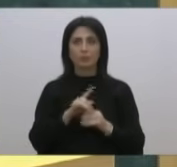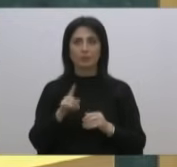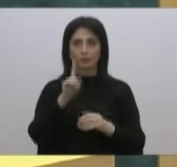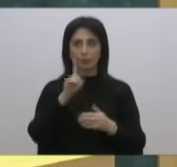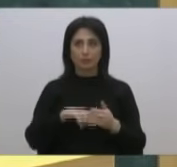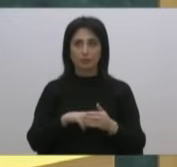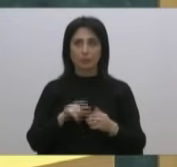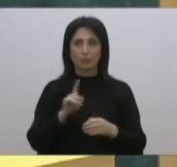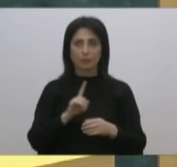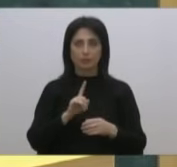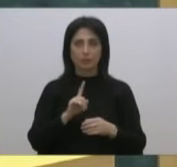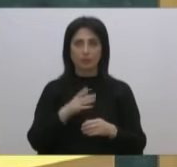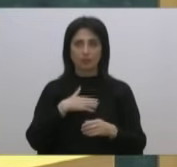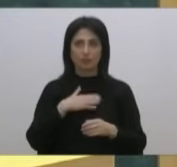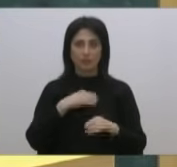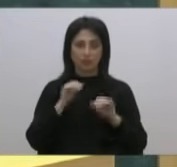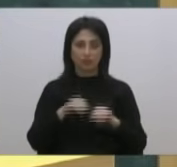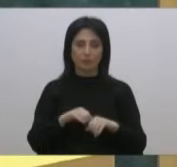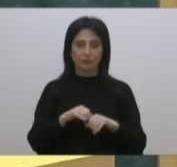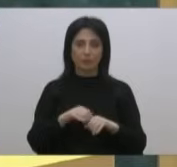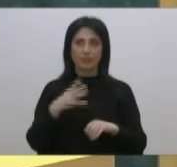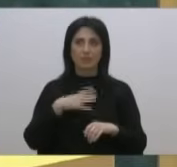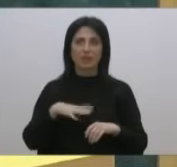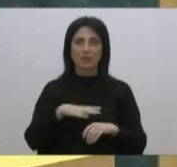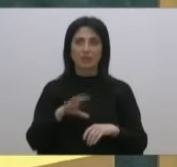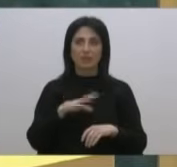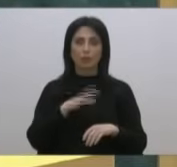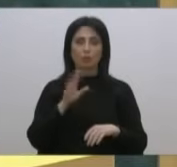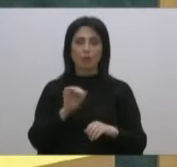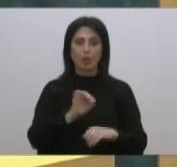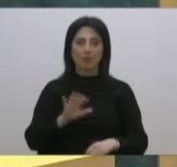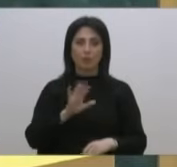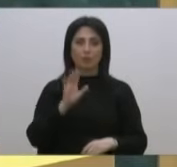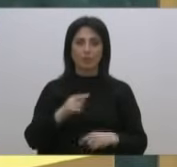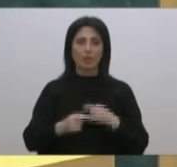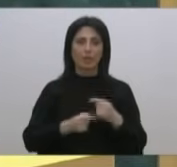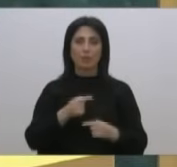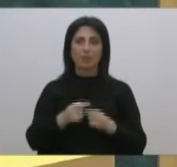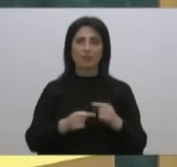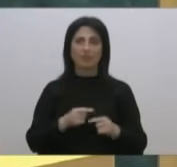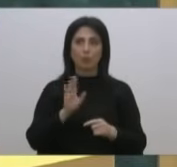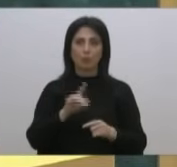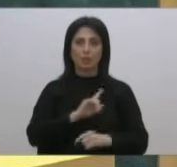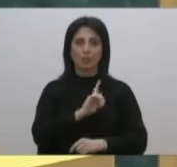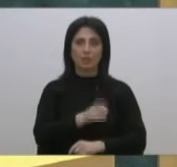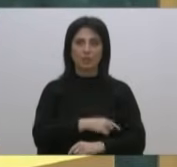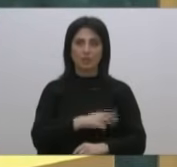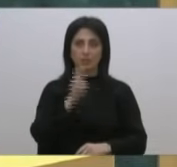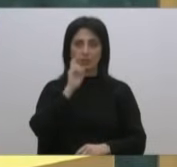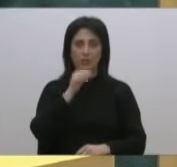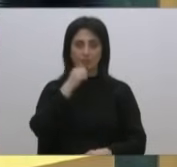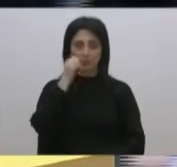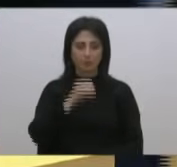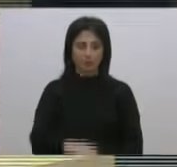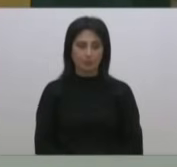Magram Jera, Rom, Chuen Shevzlept, Sakartuelo Gahte, Supro Europoli, Upro Tana Medrove, და უფრო ძლიერი